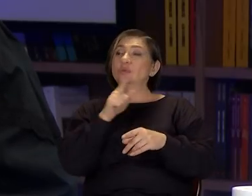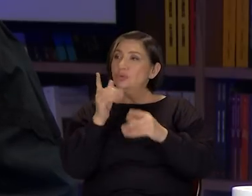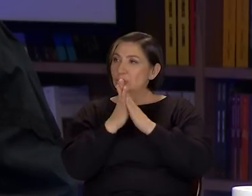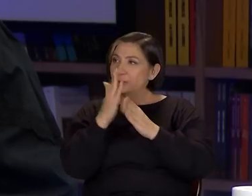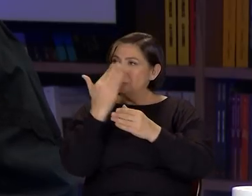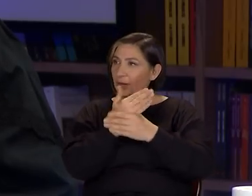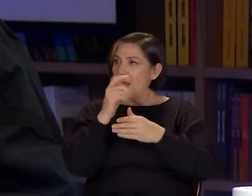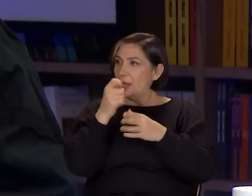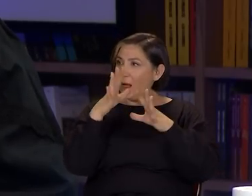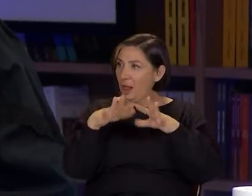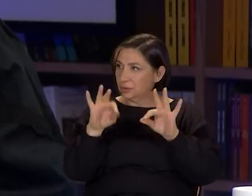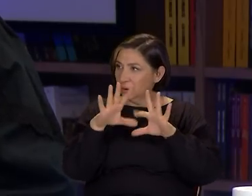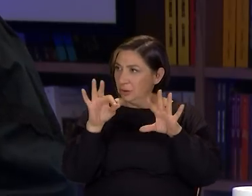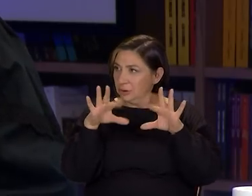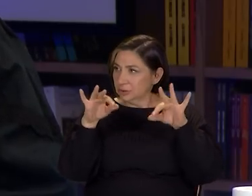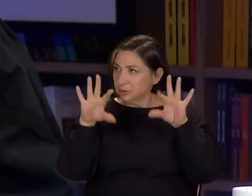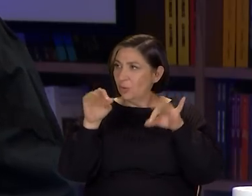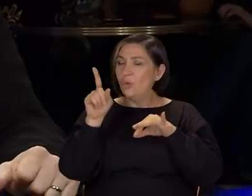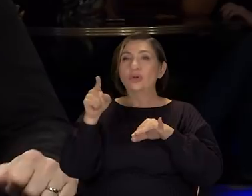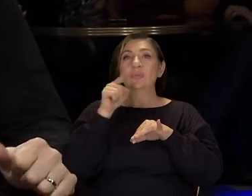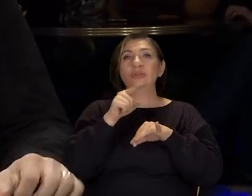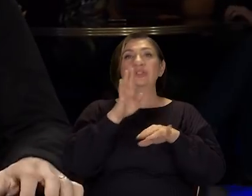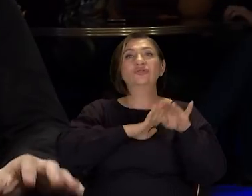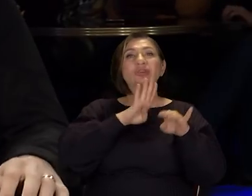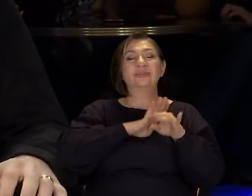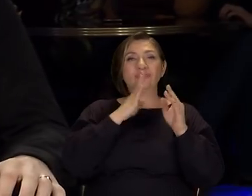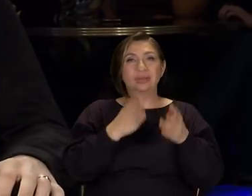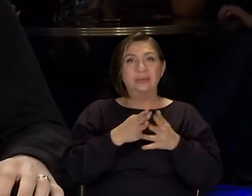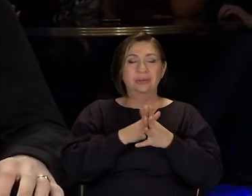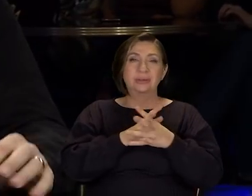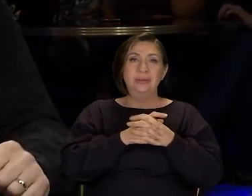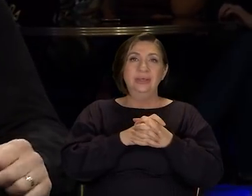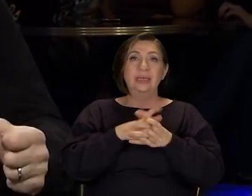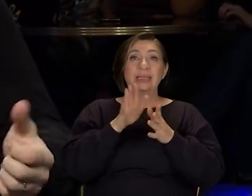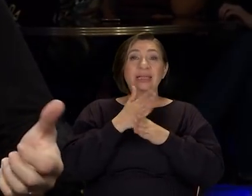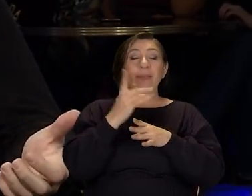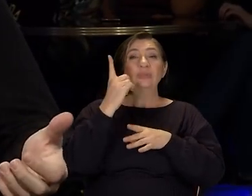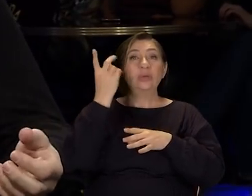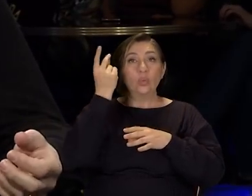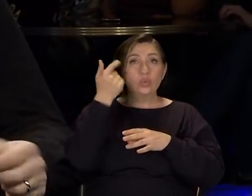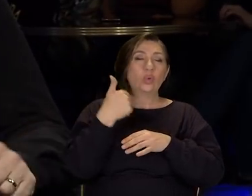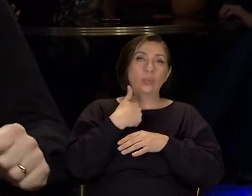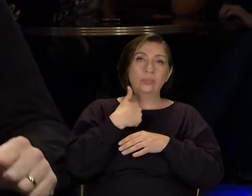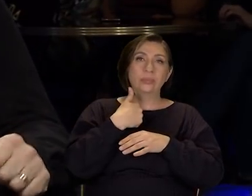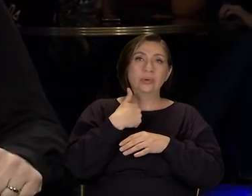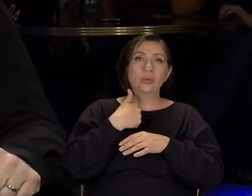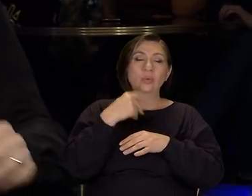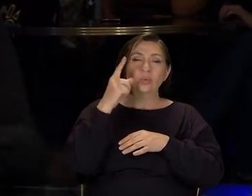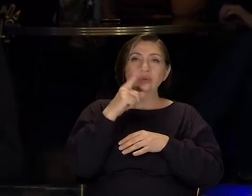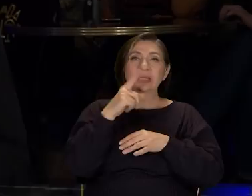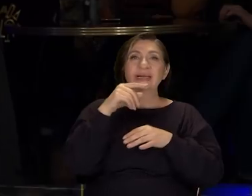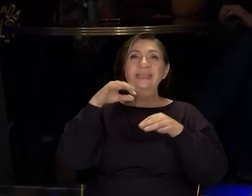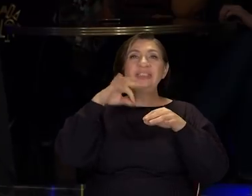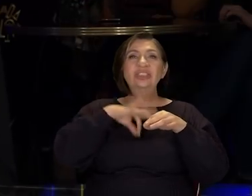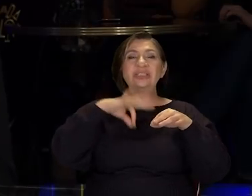cüzdanı aldım, anahtarını aldım. Evet. Kesin adam bir şey unutmuş bundan, oluyor. O da bundan şikayetçi. Çünkü illaki bir şeyimi unutuyorum. O yüzden artık